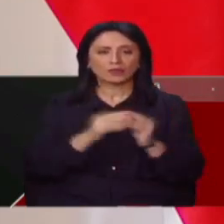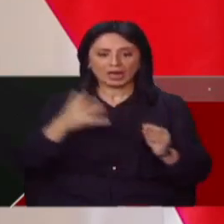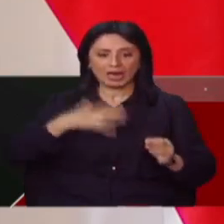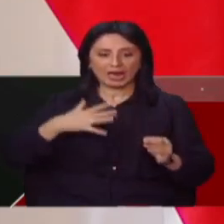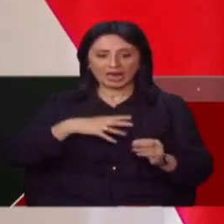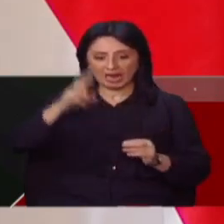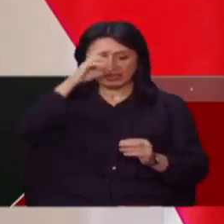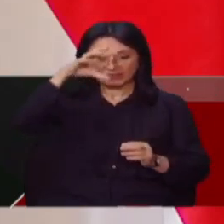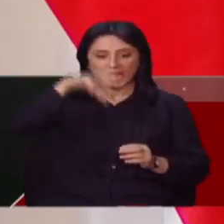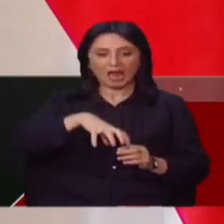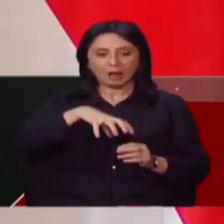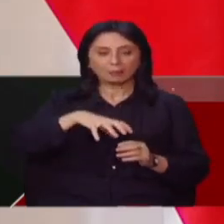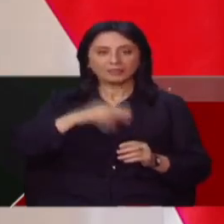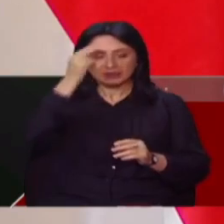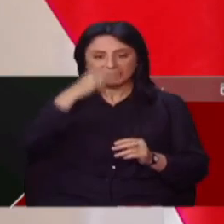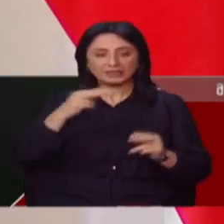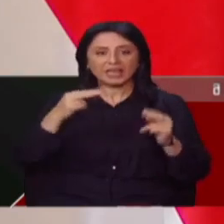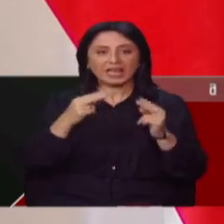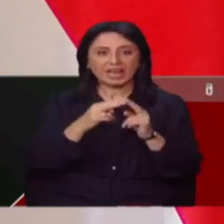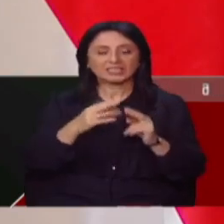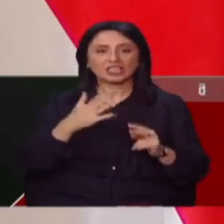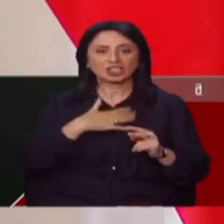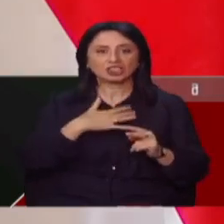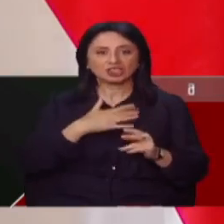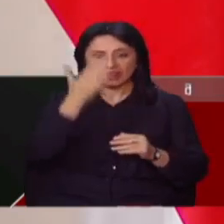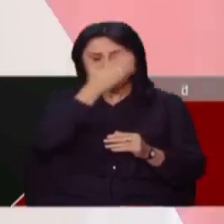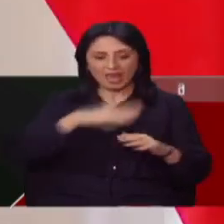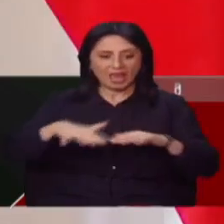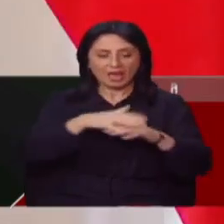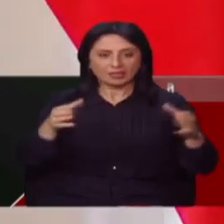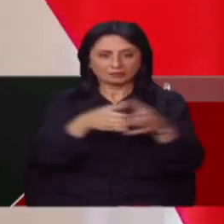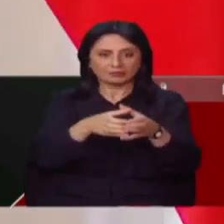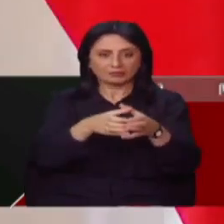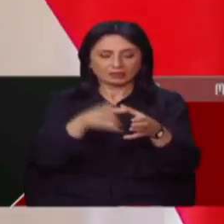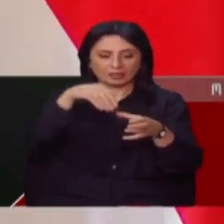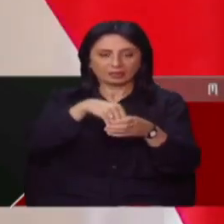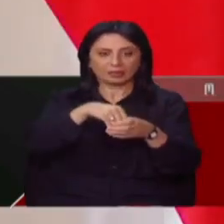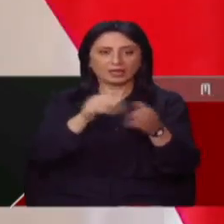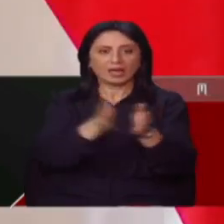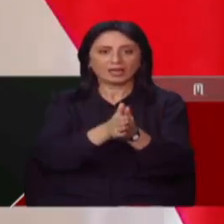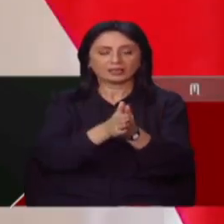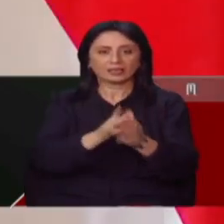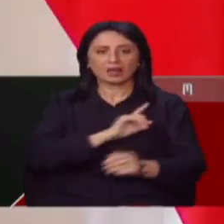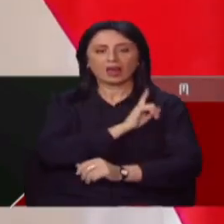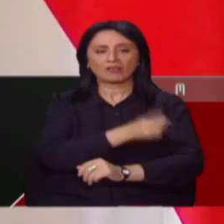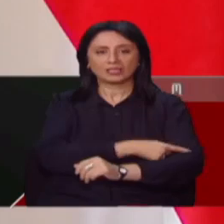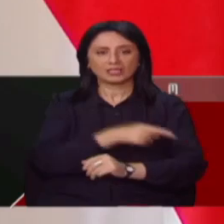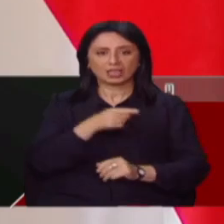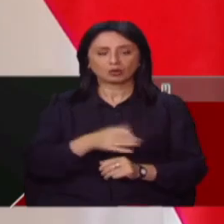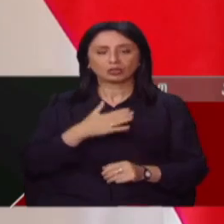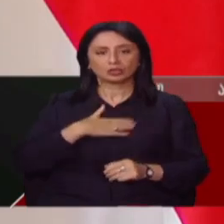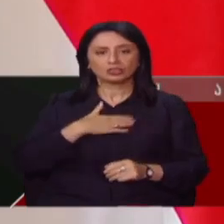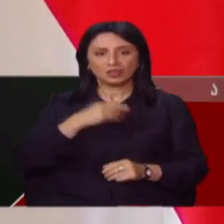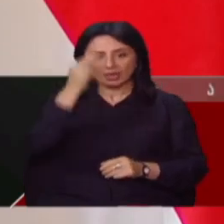ქართული სახელმწიფო, მართლმადიდებლობა და ეკლესია ერი და ბერი განუყოფელია. იახ, კიდევ უფრო მეტად გავაძლიეროთ